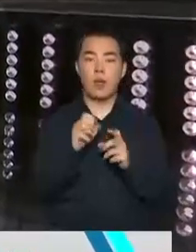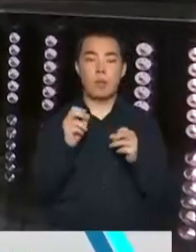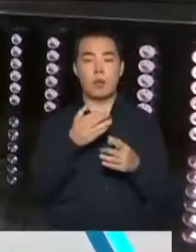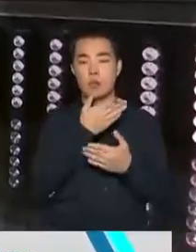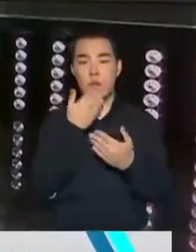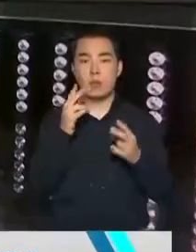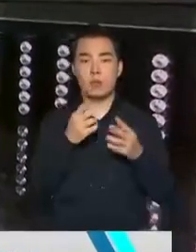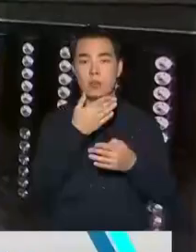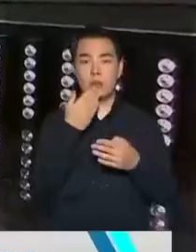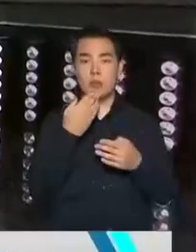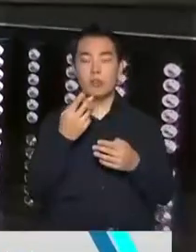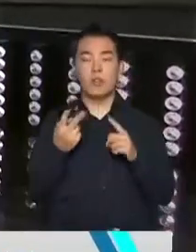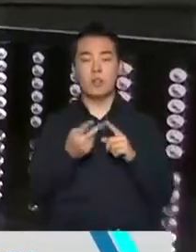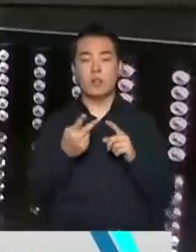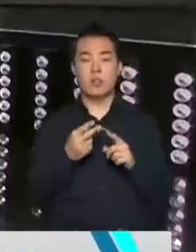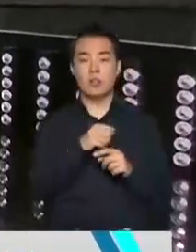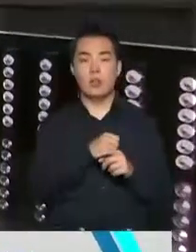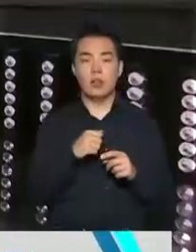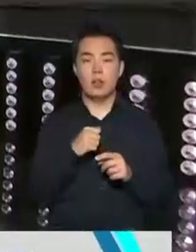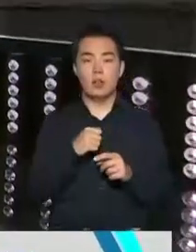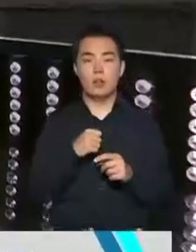Екіншісінен жаңағы өзіміздің ана